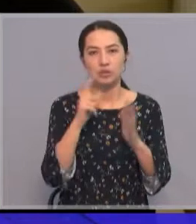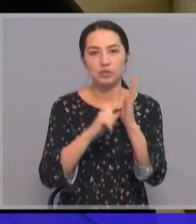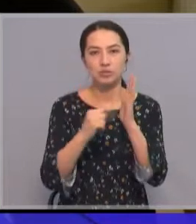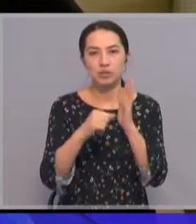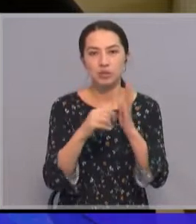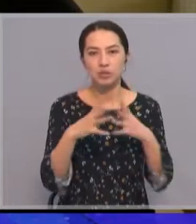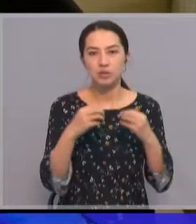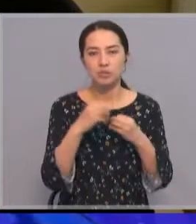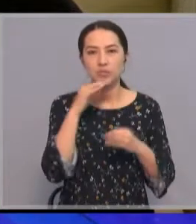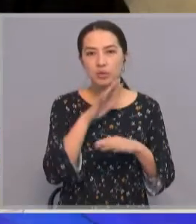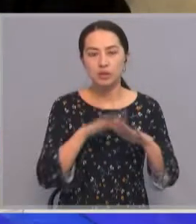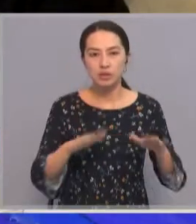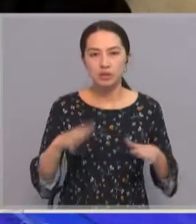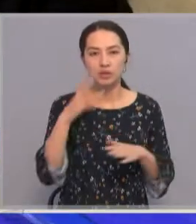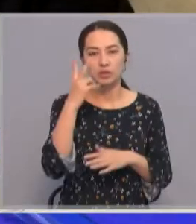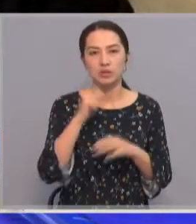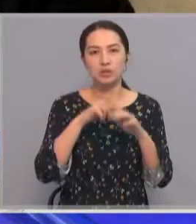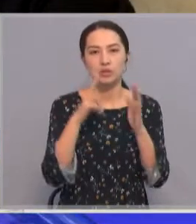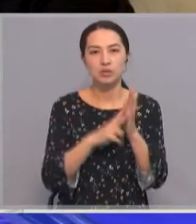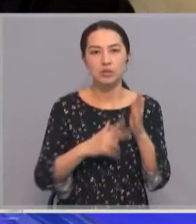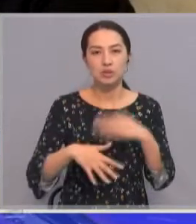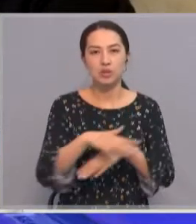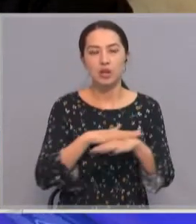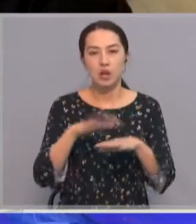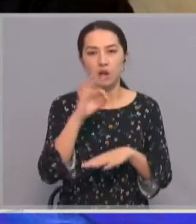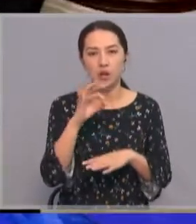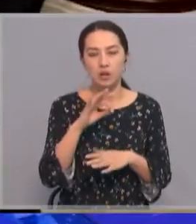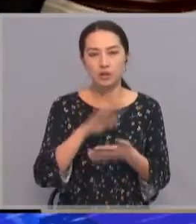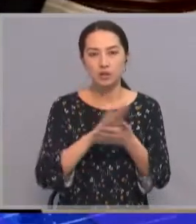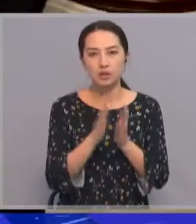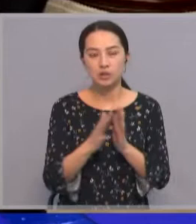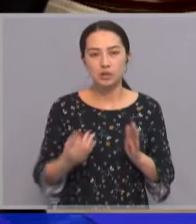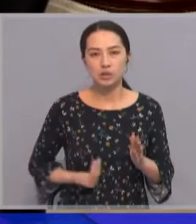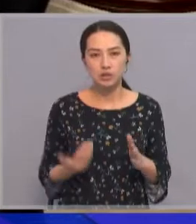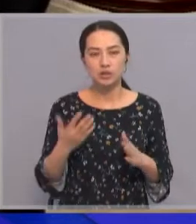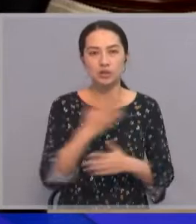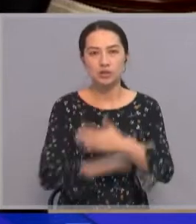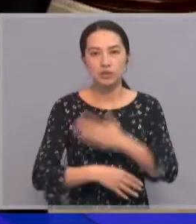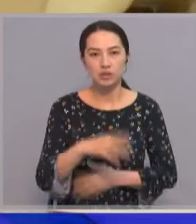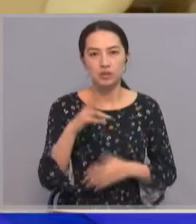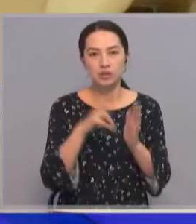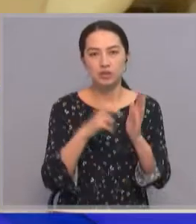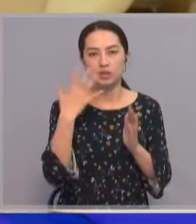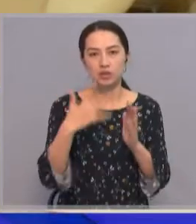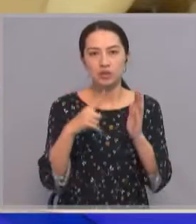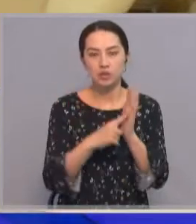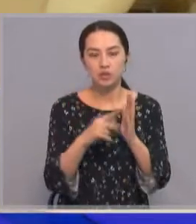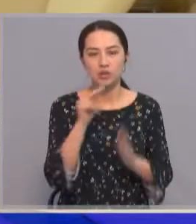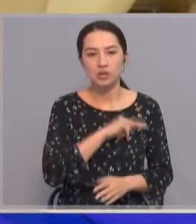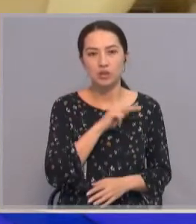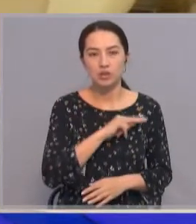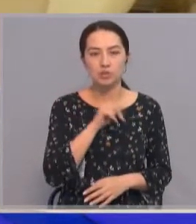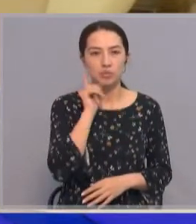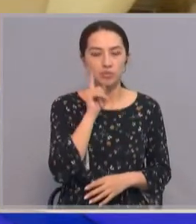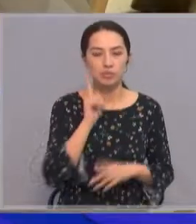балалы отбасыға және 218 халықтың әлеуметтік жағынан әлсіз тобы мен 857 жұмыс істейтін